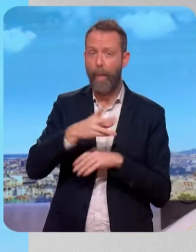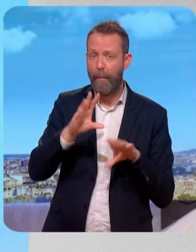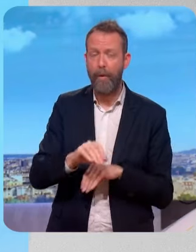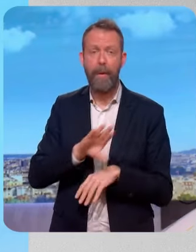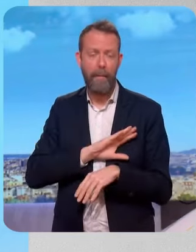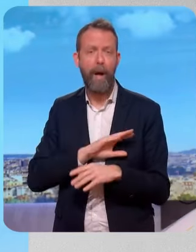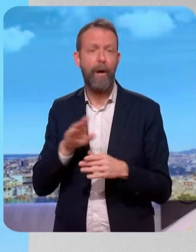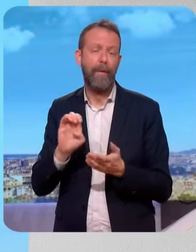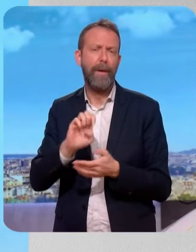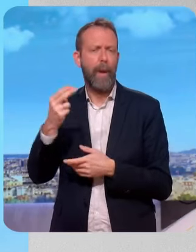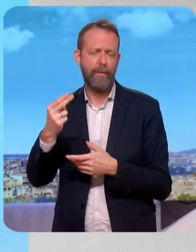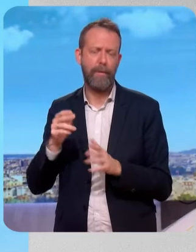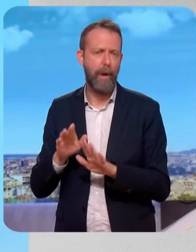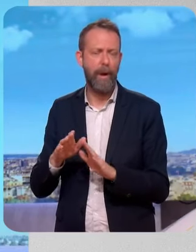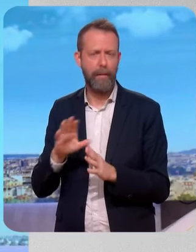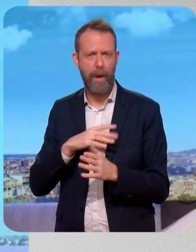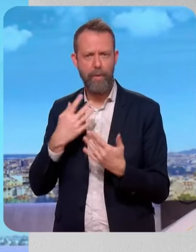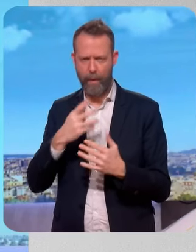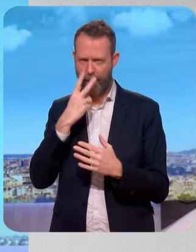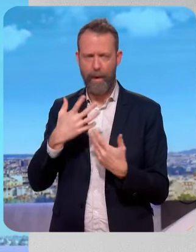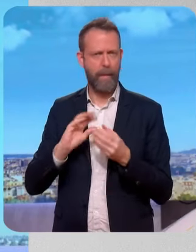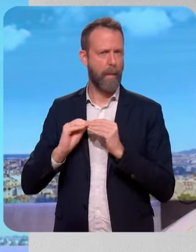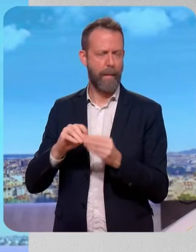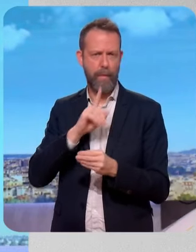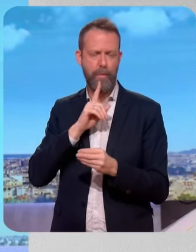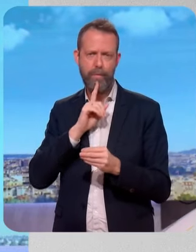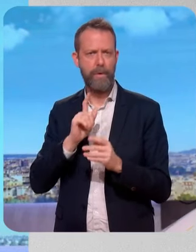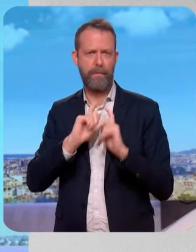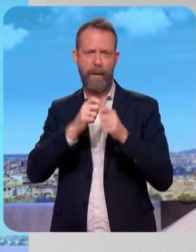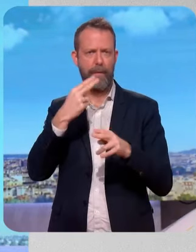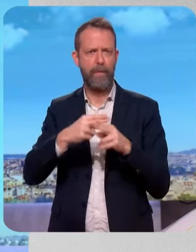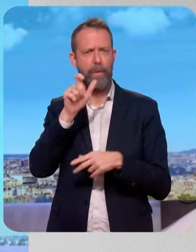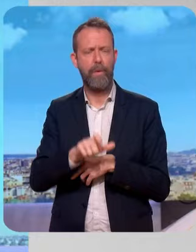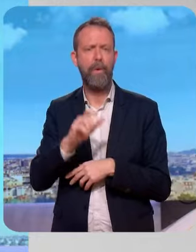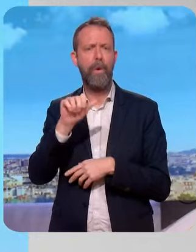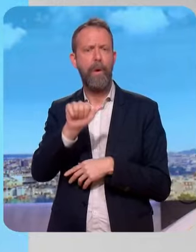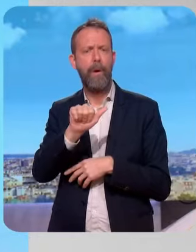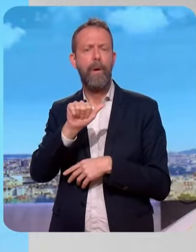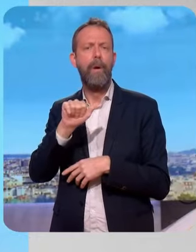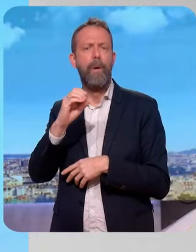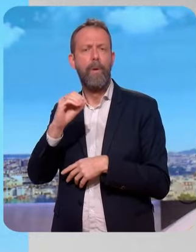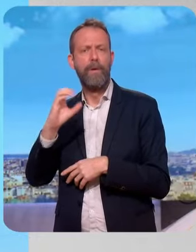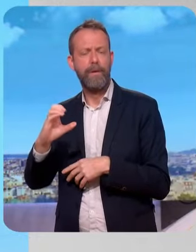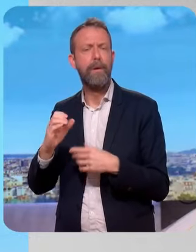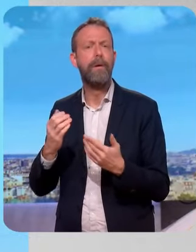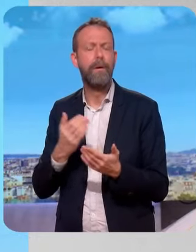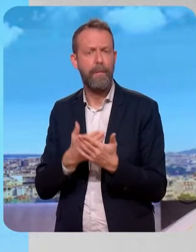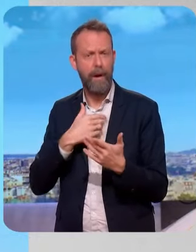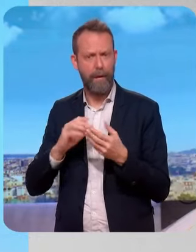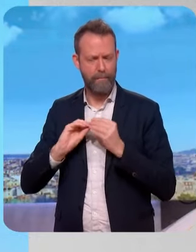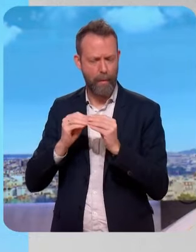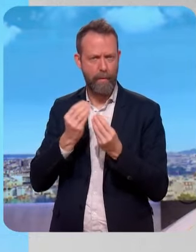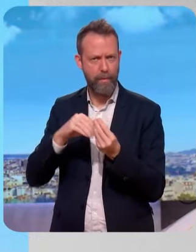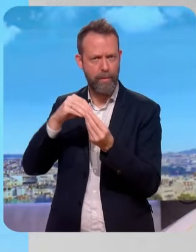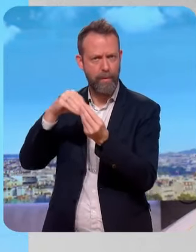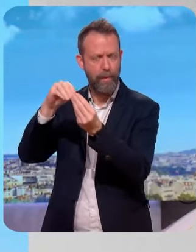tout cas, à l'Éducation nationale, il y a un léger souci depuis la nomination de Mme Oudéa Castéra, les ennuis s'accumulent. Est-ce qu'aujourd'hui,